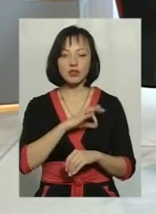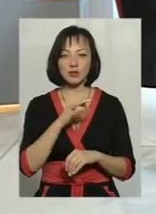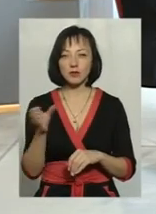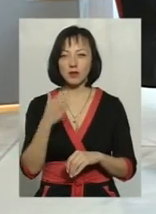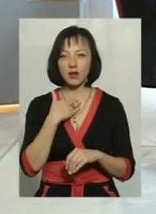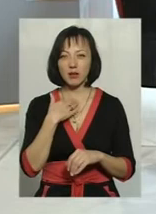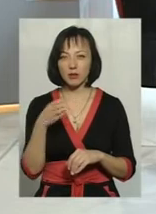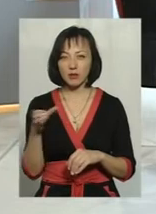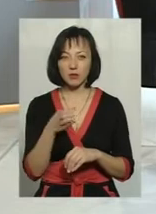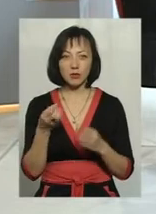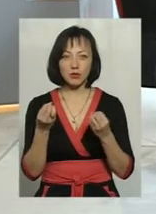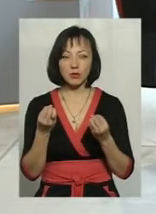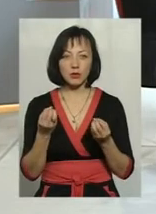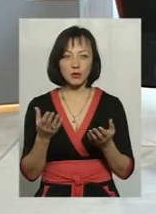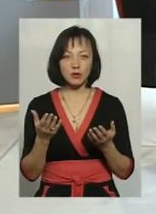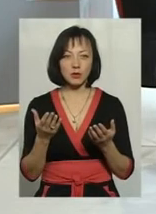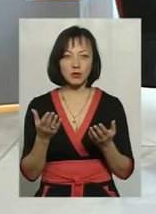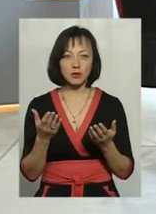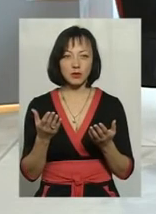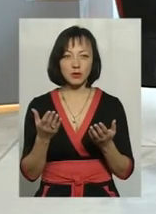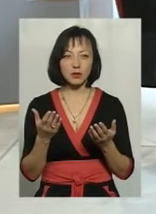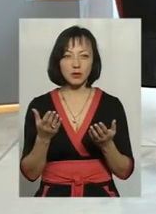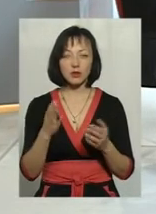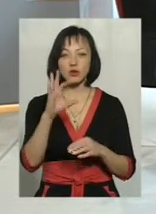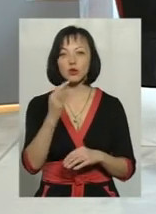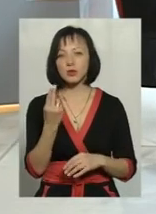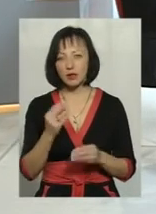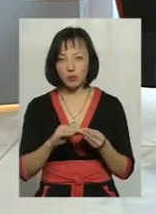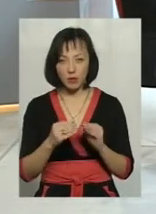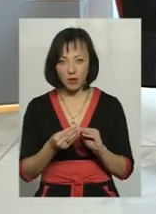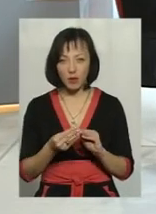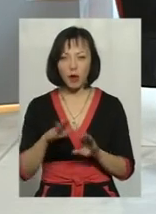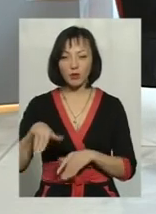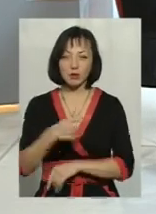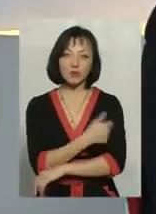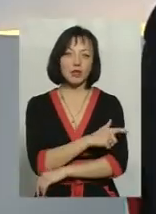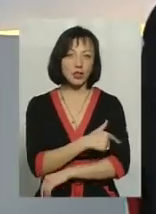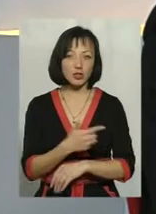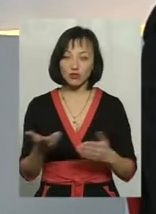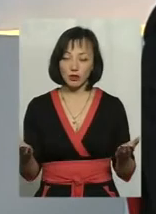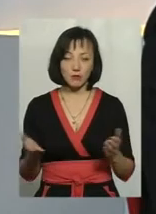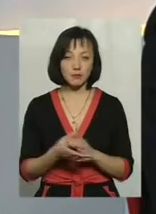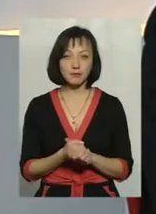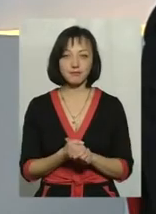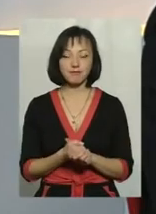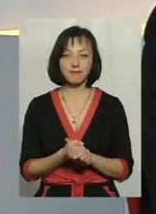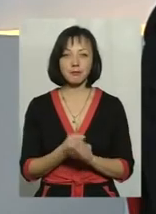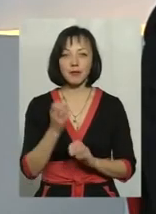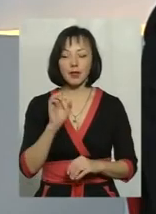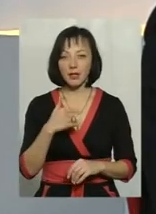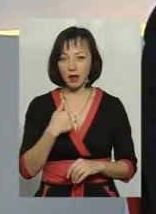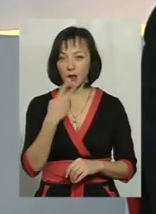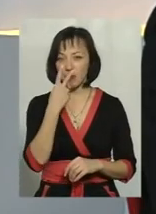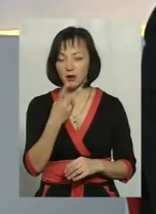алкоголізм, по-простому, як раніше говорили, це в першу чергу соціальна проблема, а тоді медична. От, і я бачу навіть на